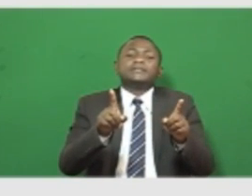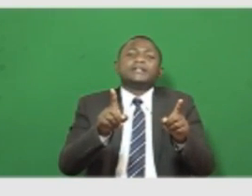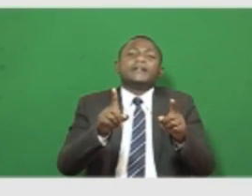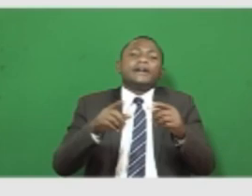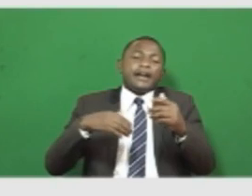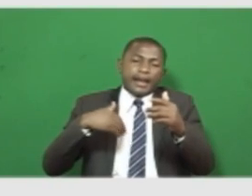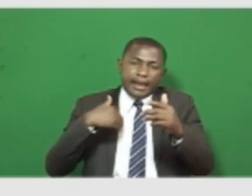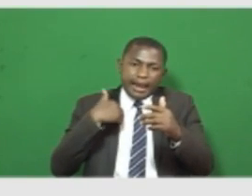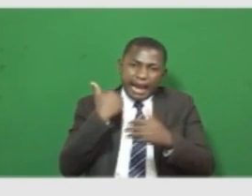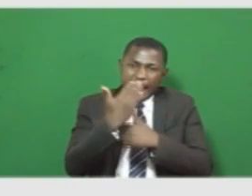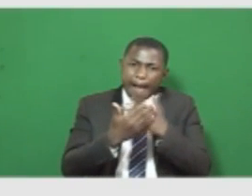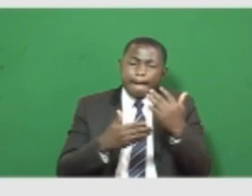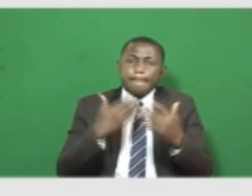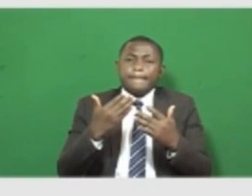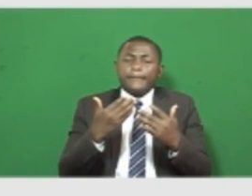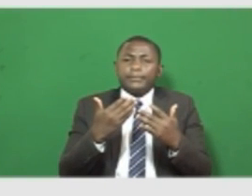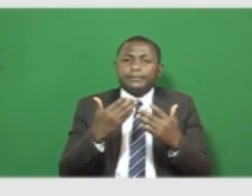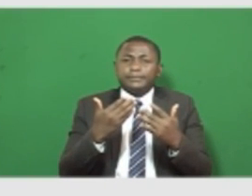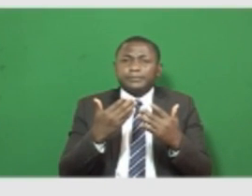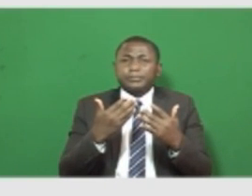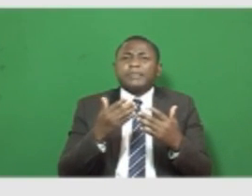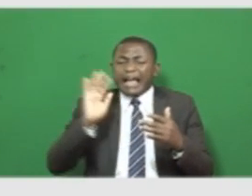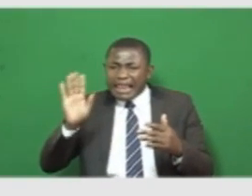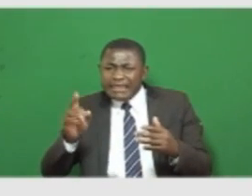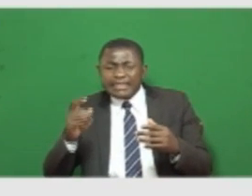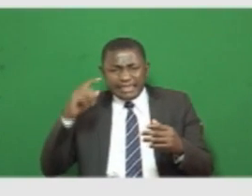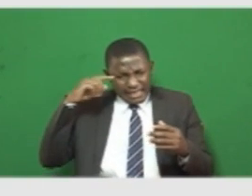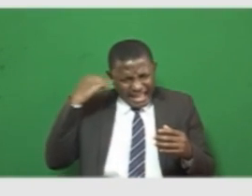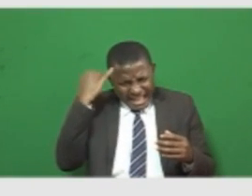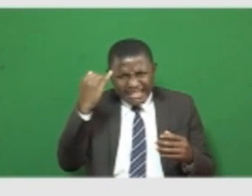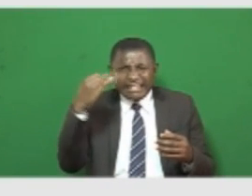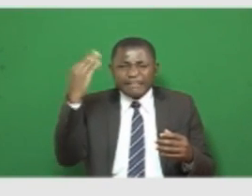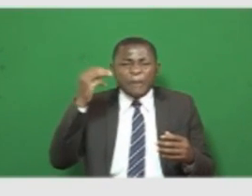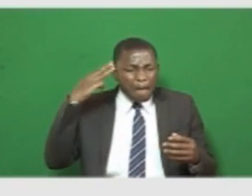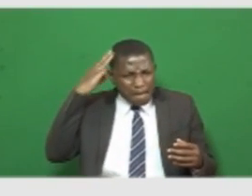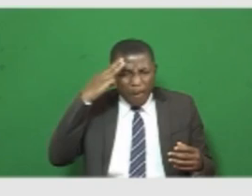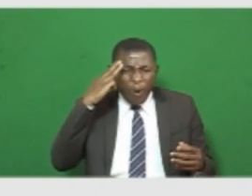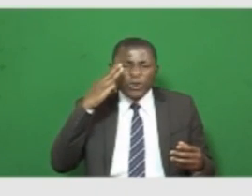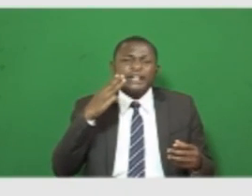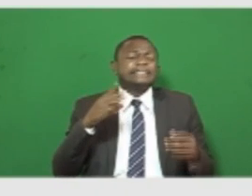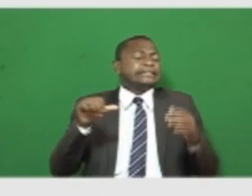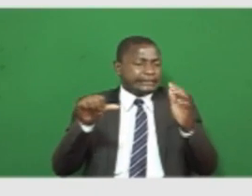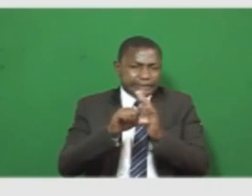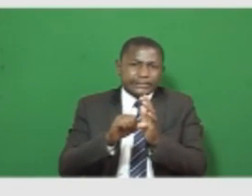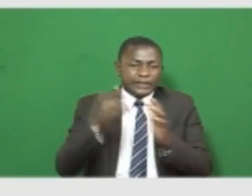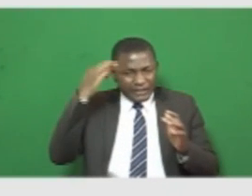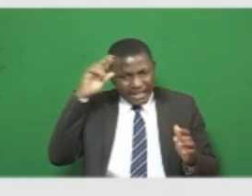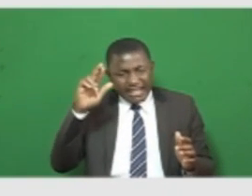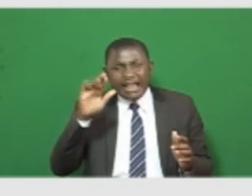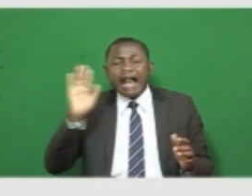pezvinhu izvi. Madziri mune zvimwe zvikukutu kunzwisisa. Zvinominamiswa semamwe